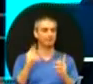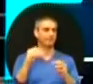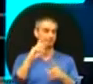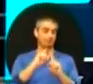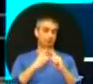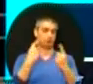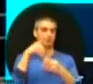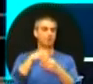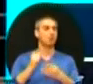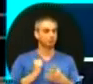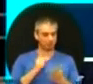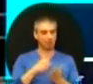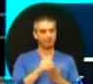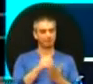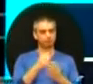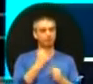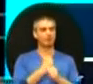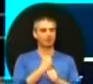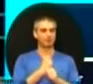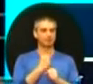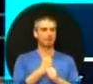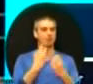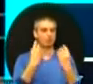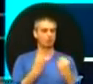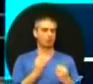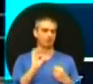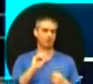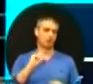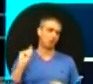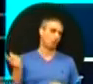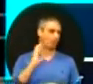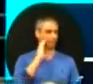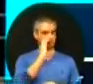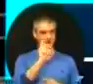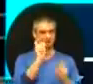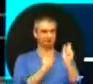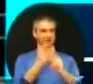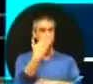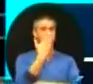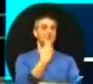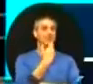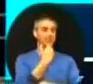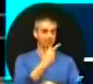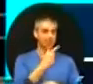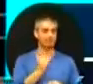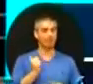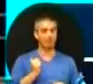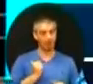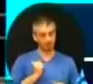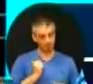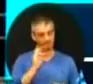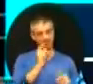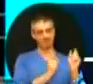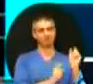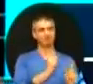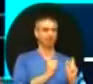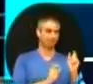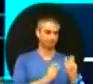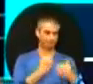בתוך צהל, ותמשיך ותעשה עבודה טובה לטובת המאזינים ואזרחי מדינת ישראל, החיילים